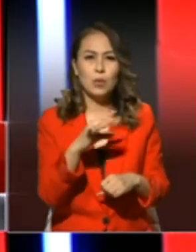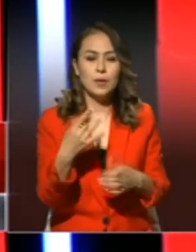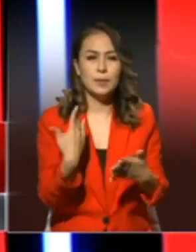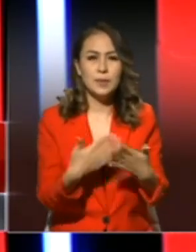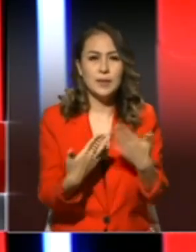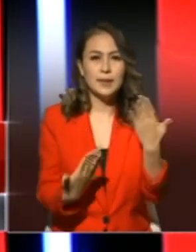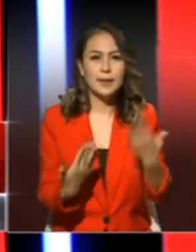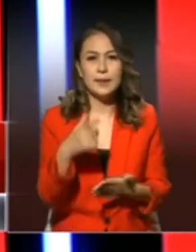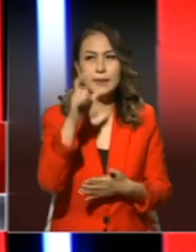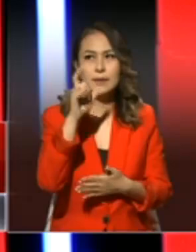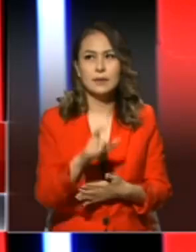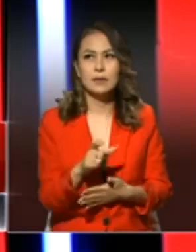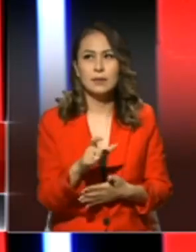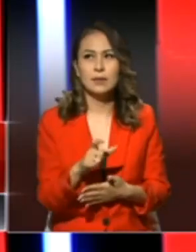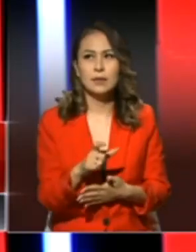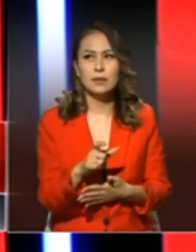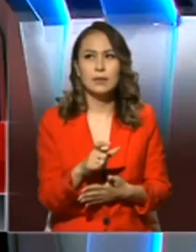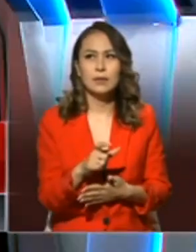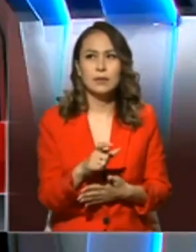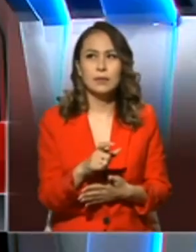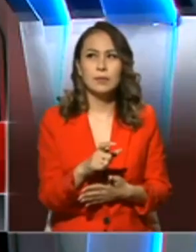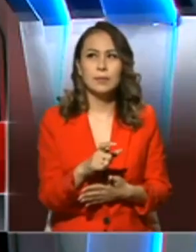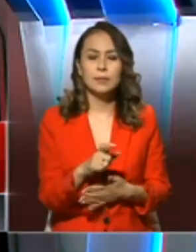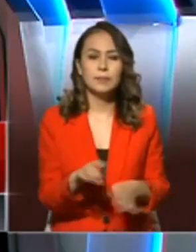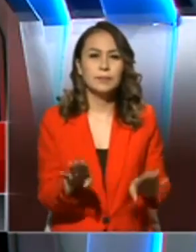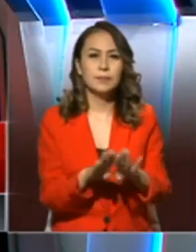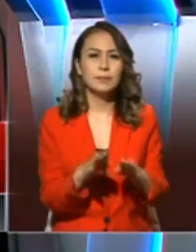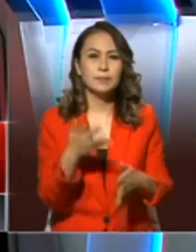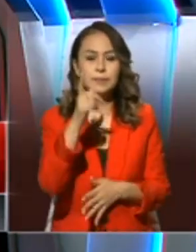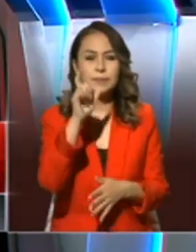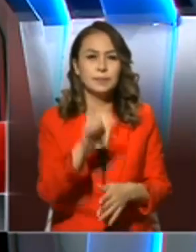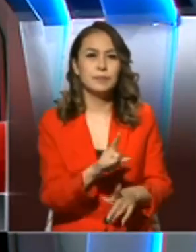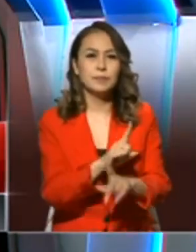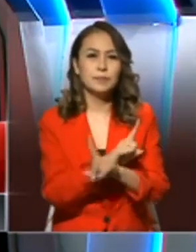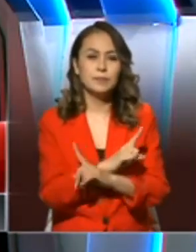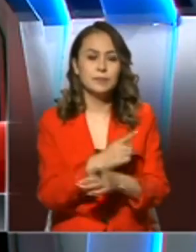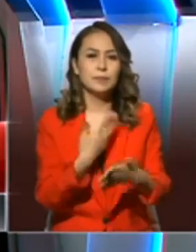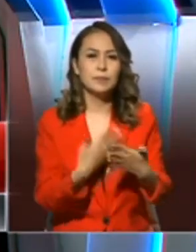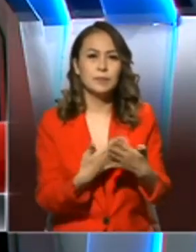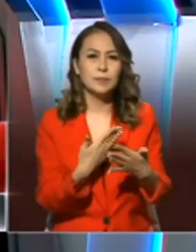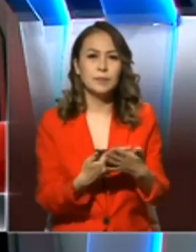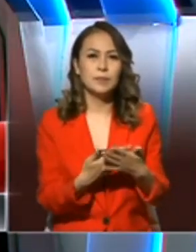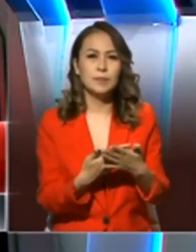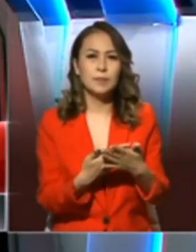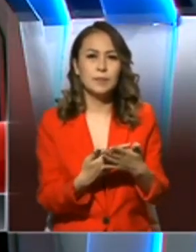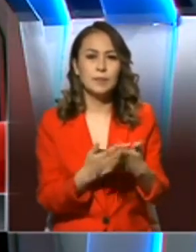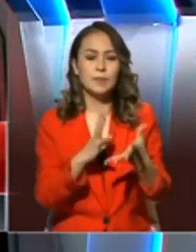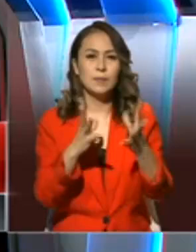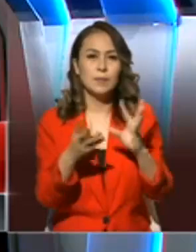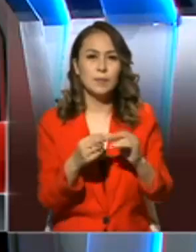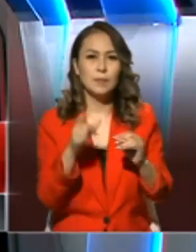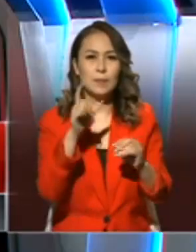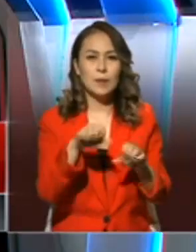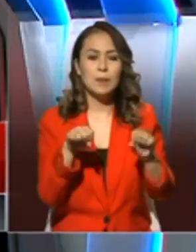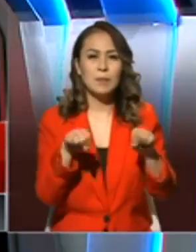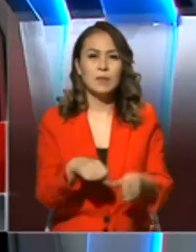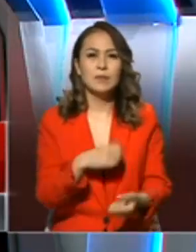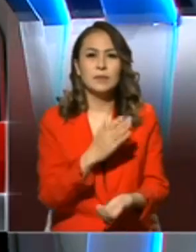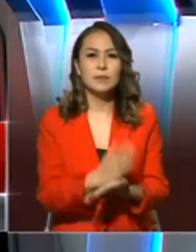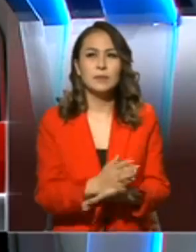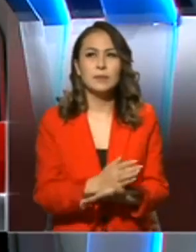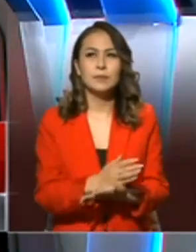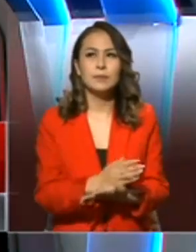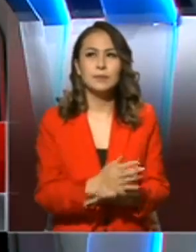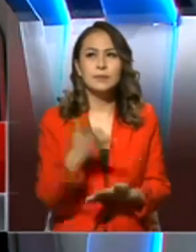мысалға, сіз деп айтпай қойық, адам қайтыс болған жағдайда 20 күннің ішінде ешкім оны іздеп келмесе, оның денесін донорлыққа пайдалануға құқылы ғой. Жоқ, негізі